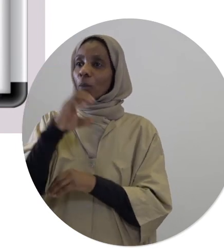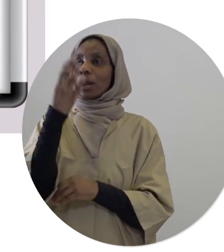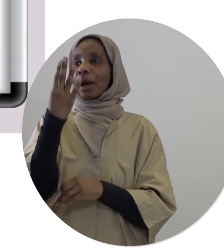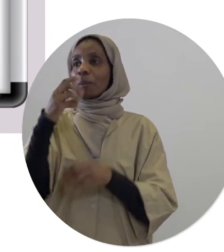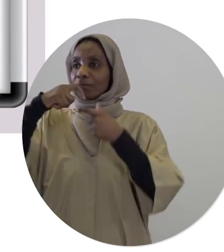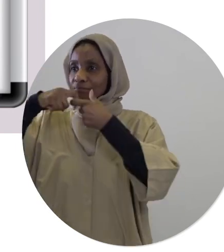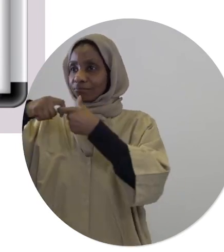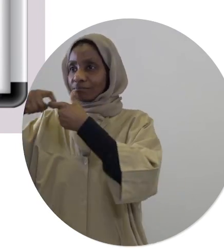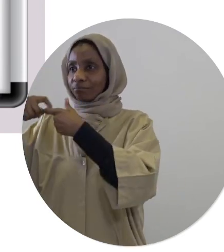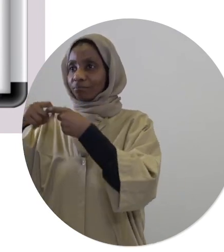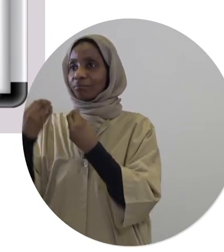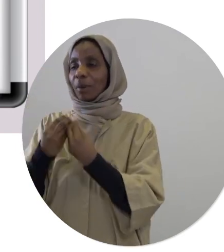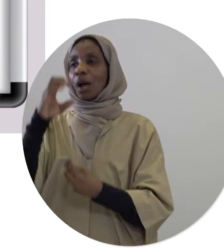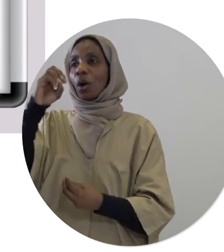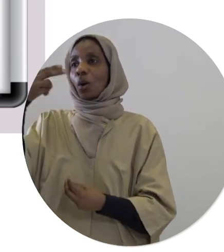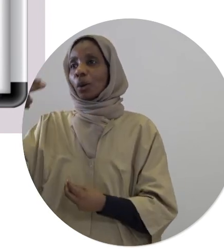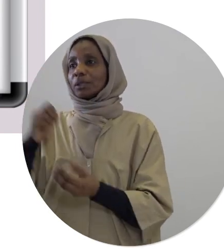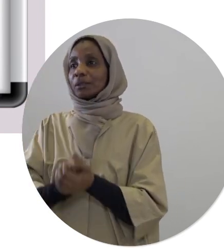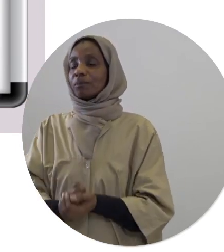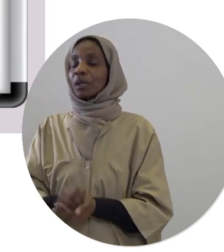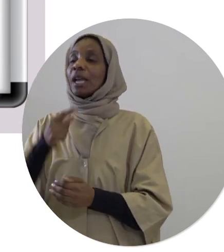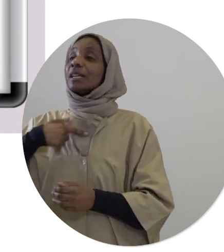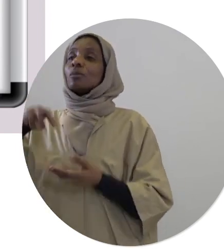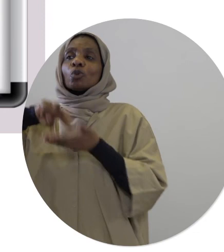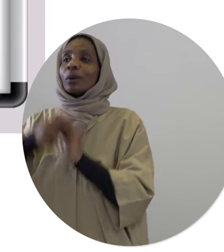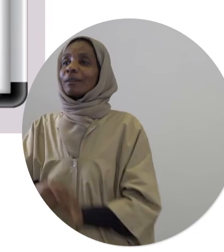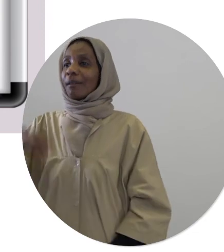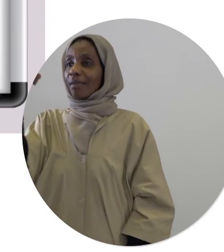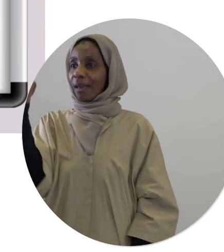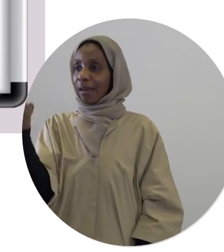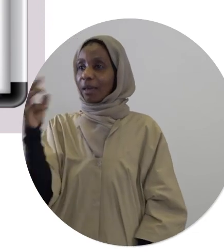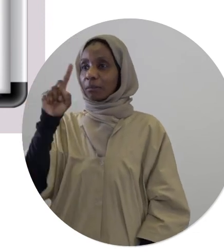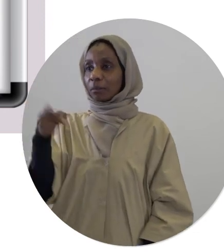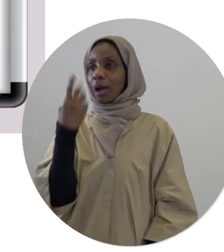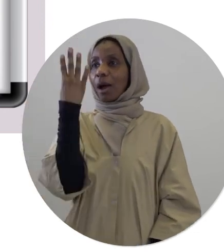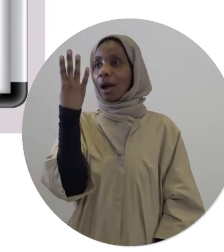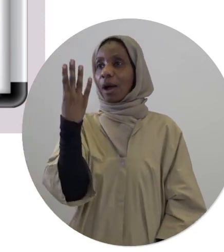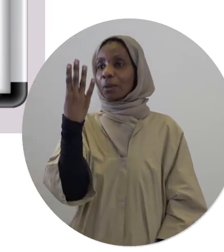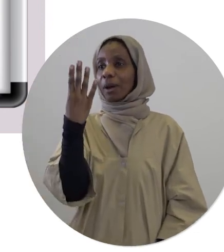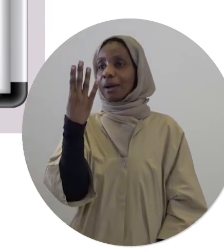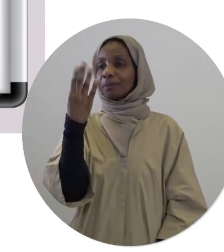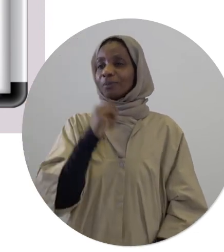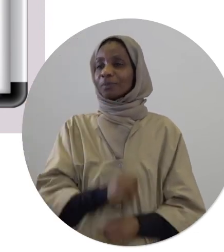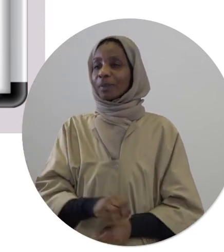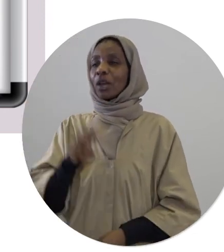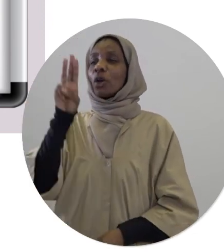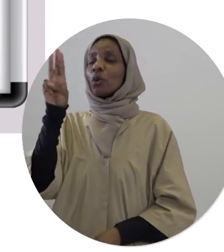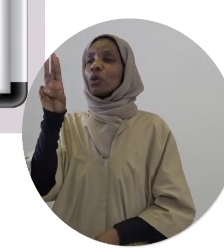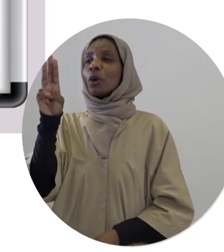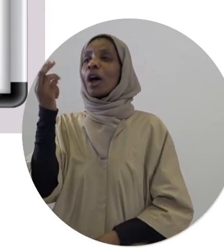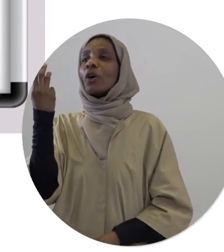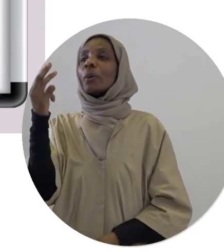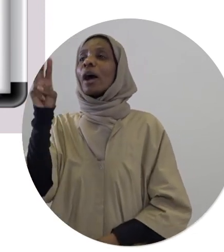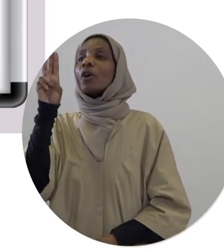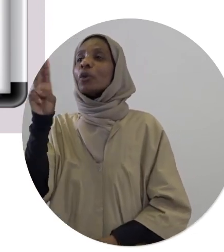4، إذن نسمي 3-4 ثنائي لأن التفرع ميثيل ويتواجد لدي